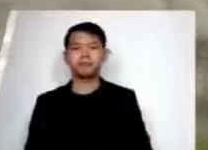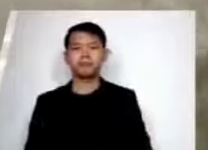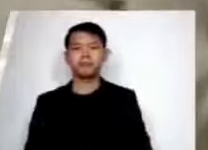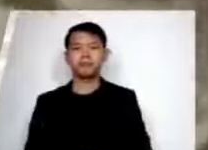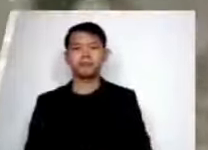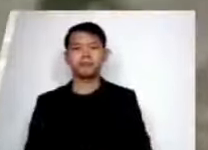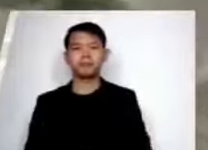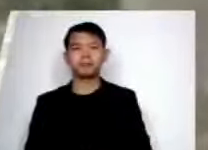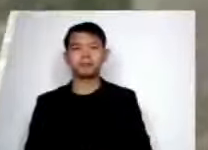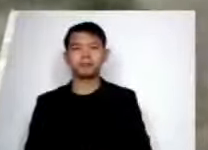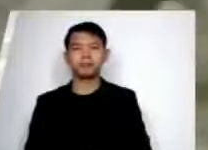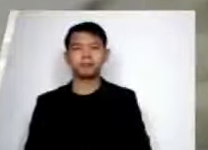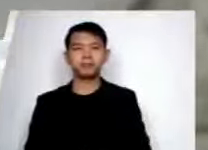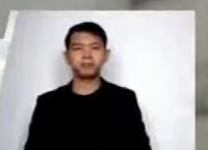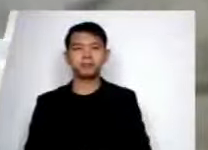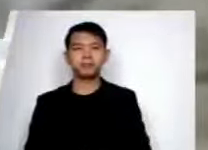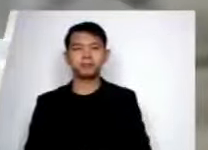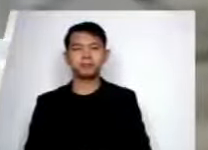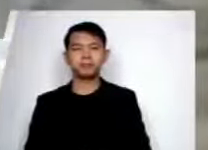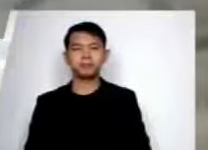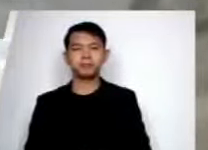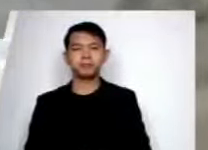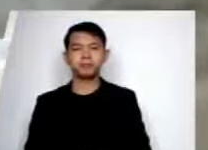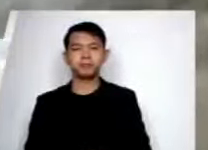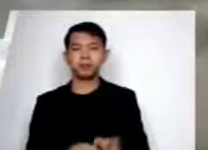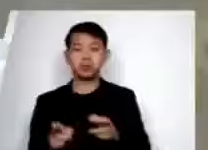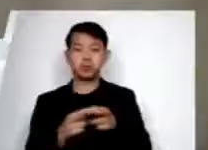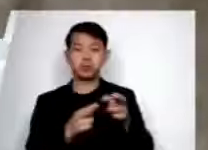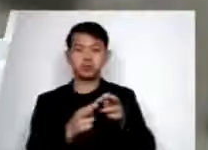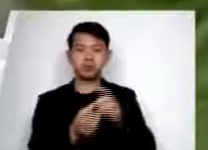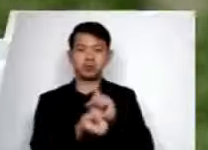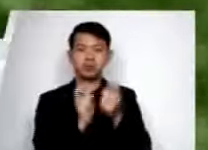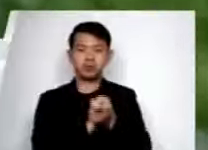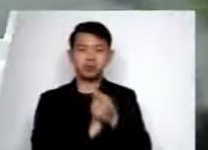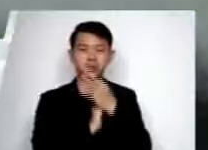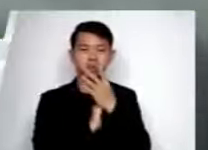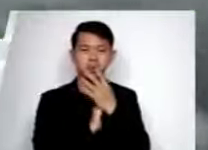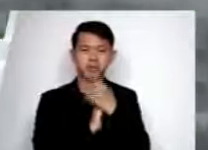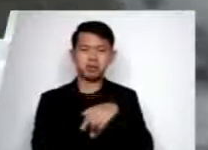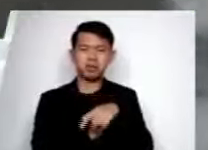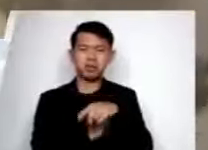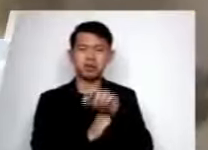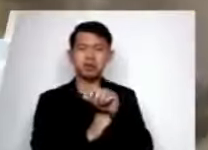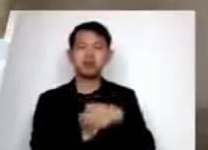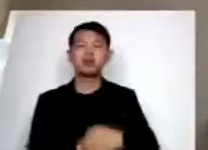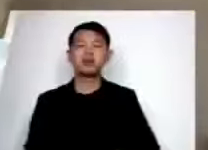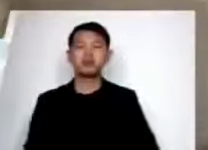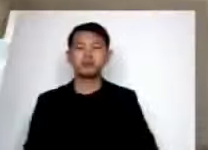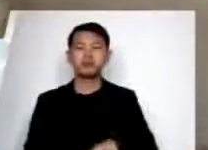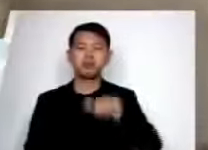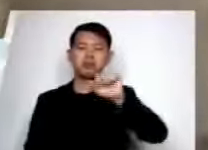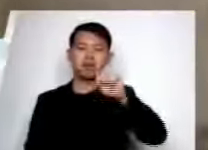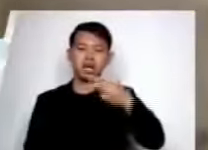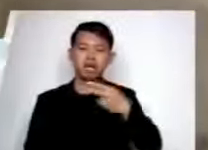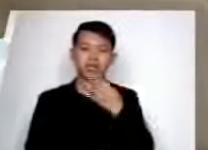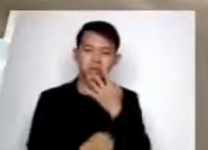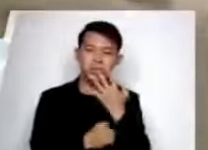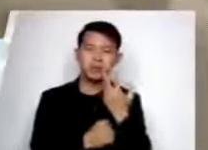Umagos sa mabatong ilog ang kulay abong tubig na yan mula sa padudusan po sa Canlaon City sa Negros Oriental.